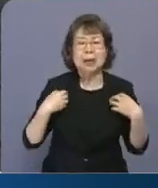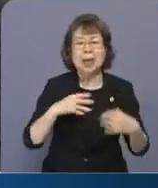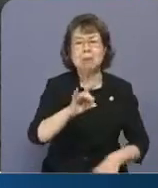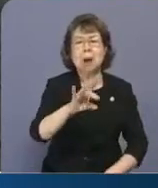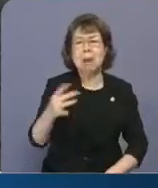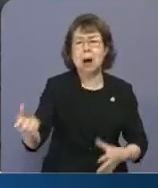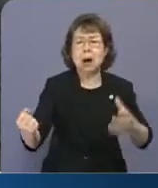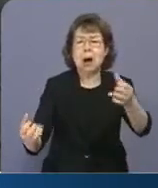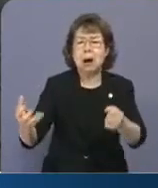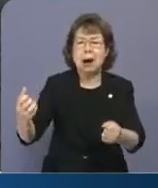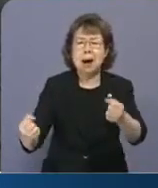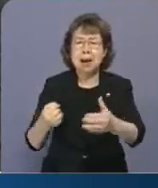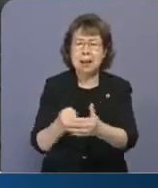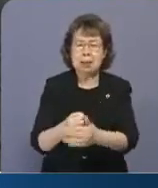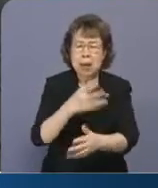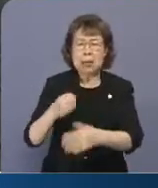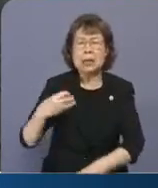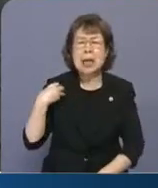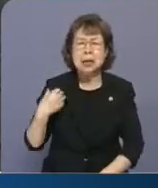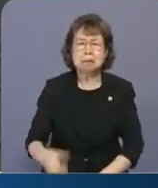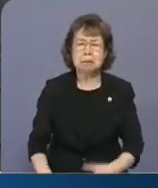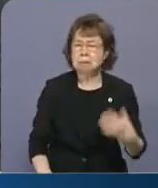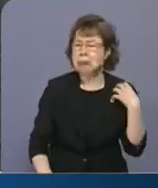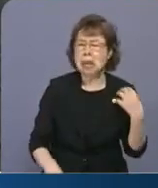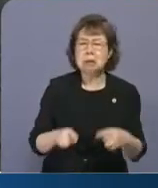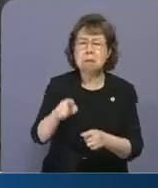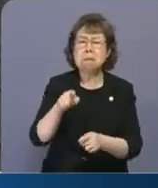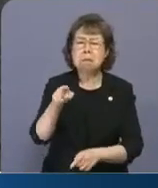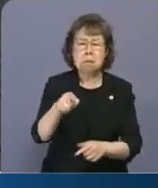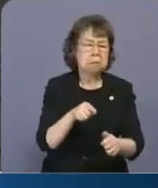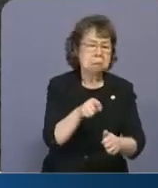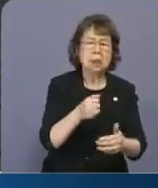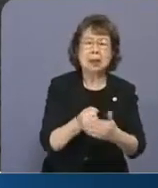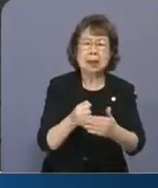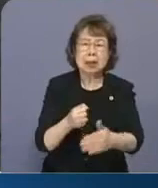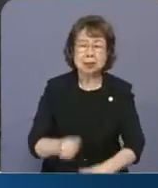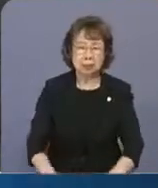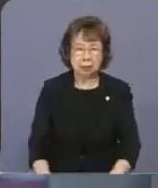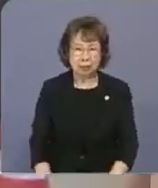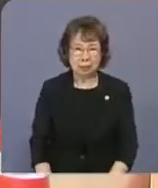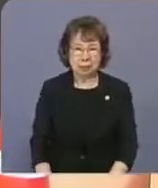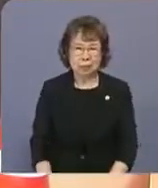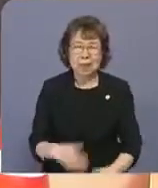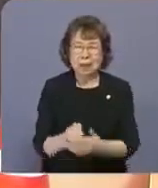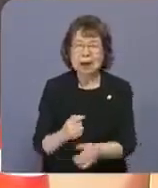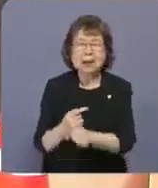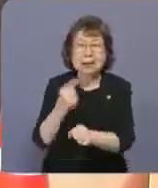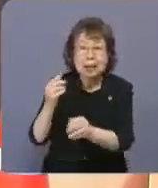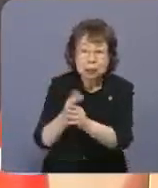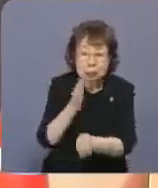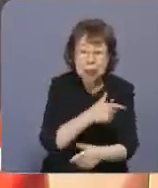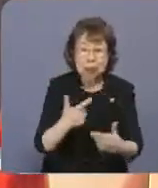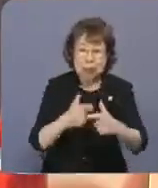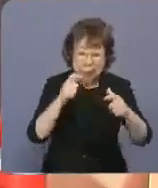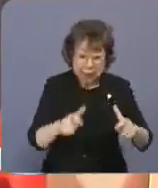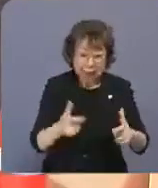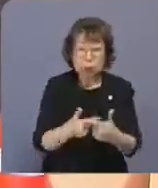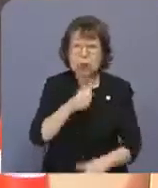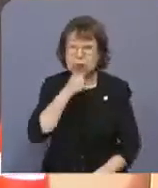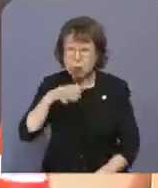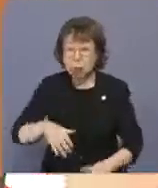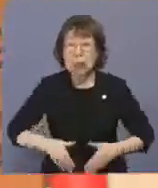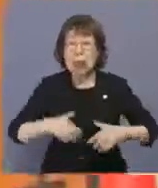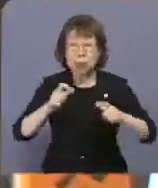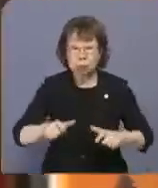때문에 예. 관리 주체도 책임 소지도 제각각이기 때문입니다. 이 같은 문제가 지적된 지난해부터 부산시와 부산 진구,